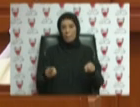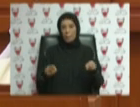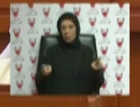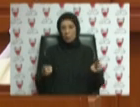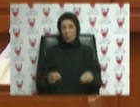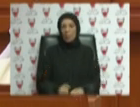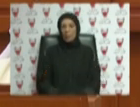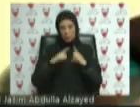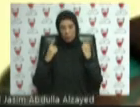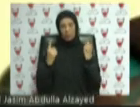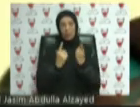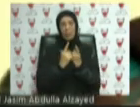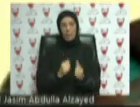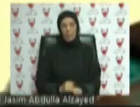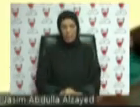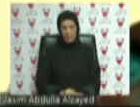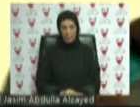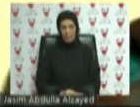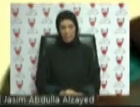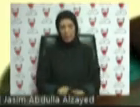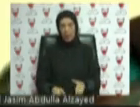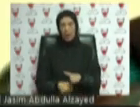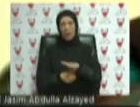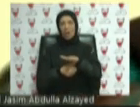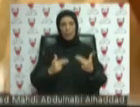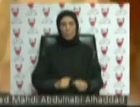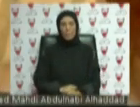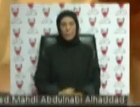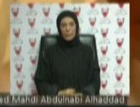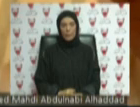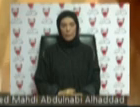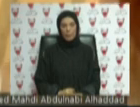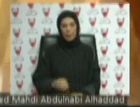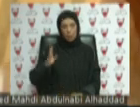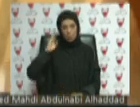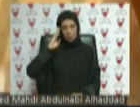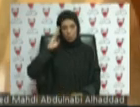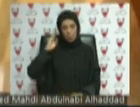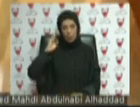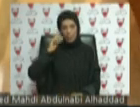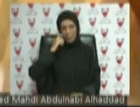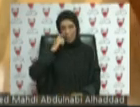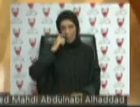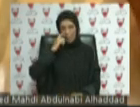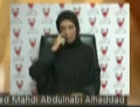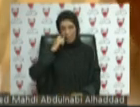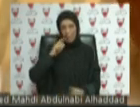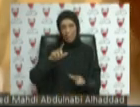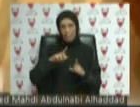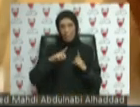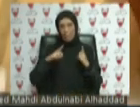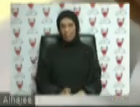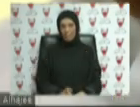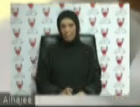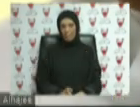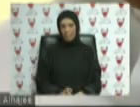تلك القرارات المنظمة لتسجيل الدعاوى عن بعد وكذلك متابعة القضايا، تبادل